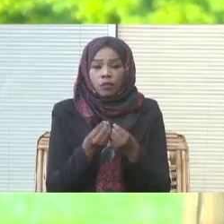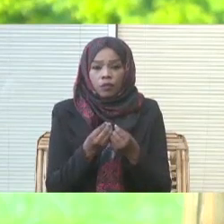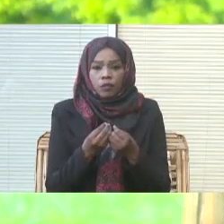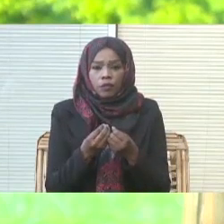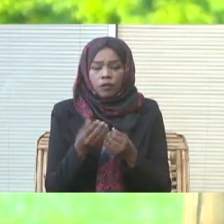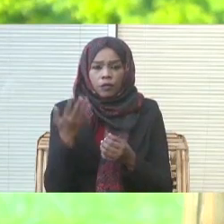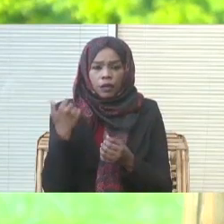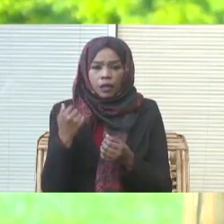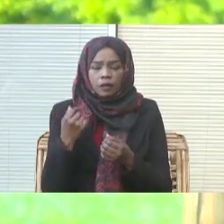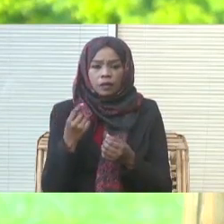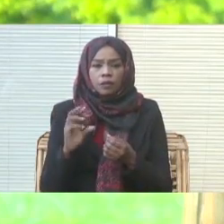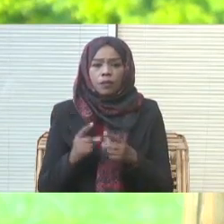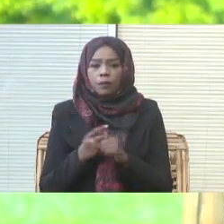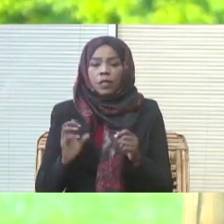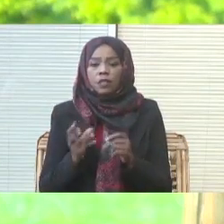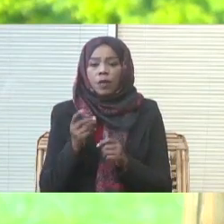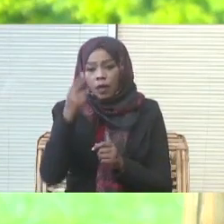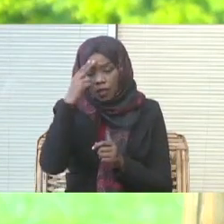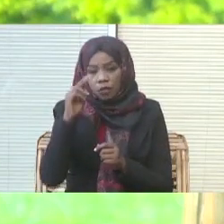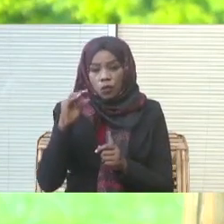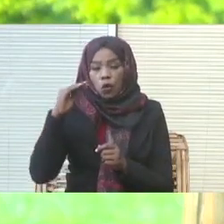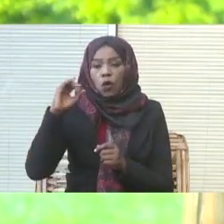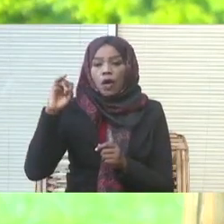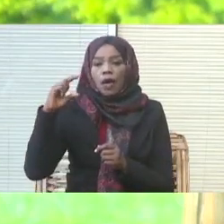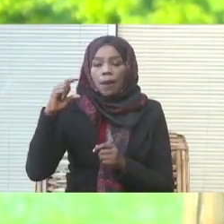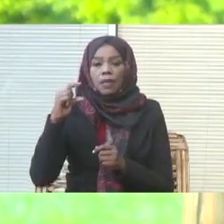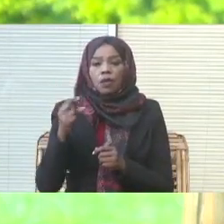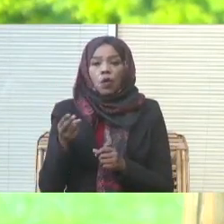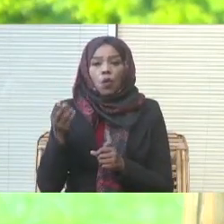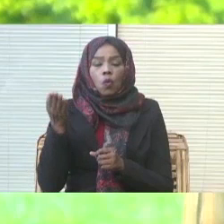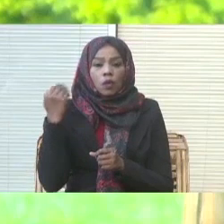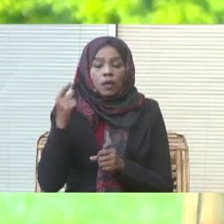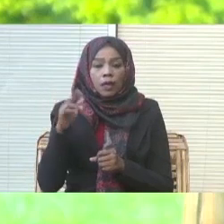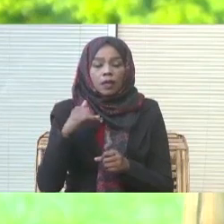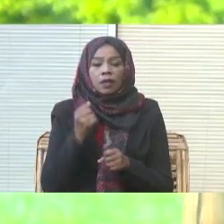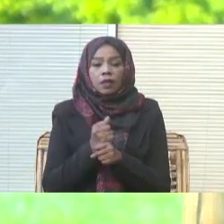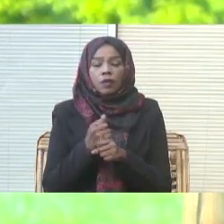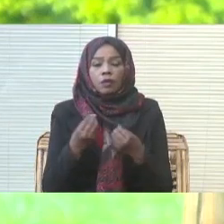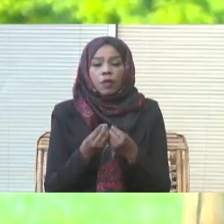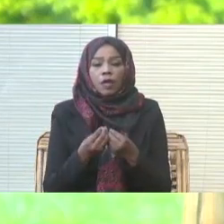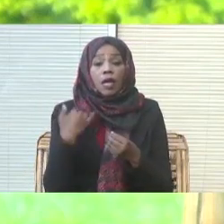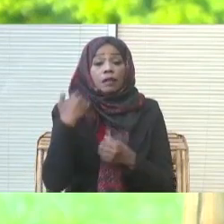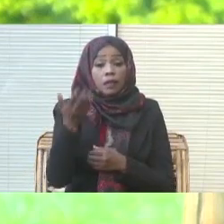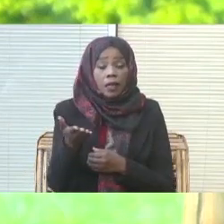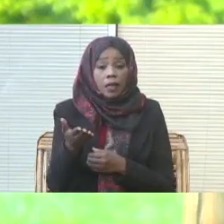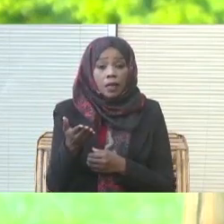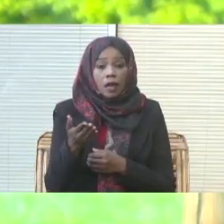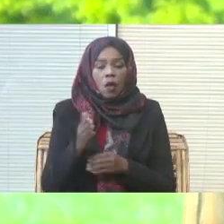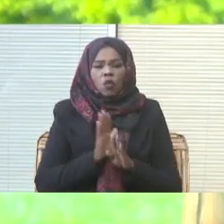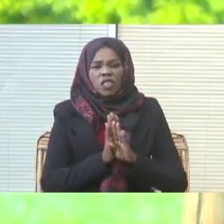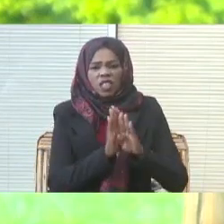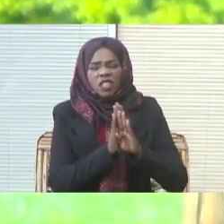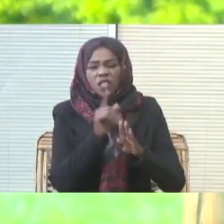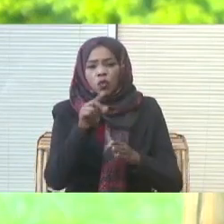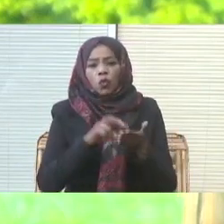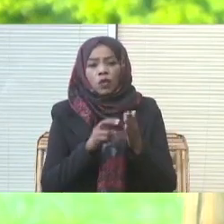مع نشتت في برنامج أها مشتت أيوة اسمه حمد الشاذلي، يلا طيب هو دعمنا في الشغل يعني، هو أدانا التشجيع وشجعنا إنه